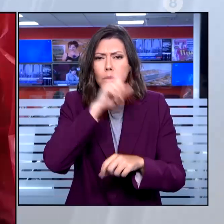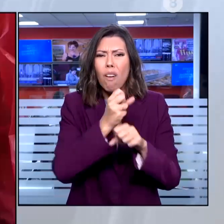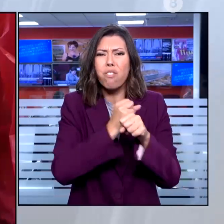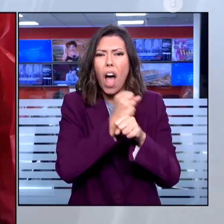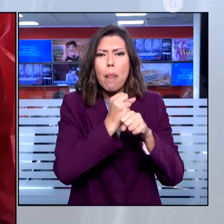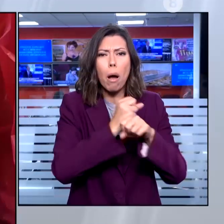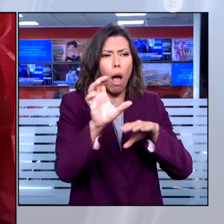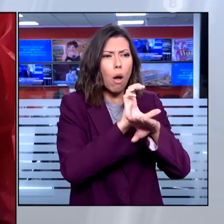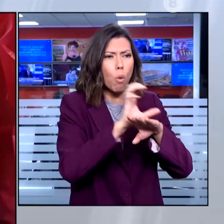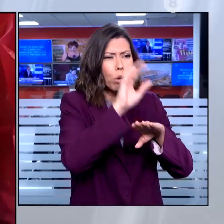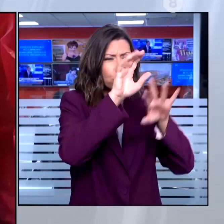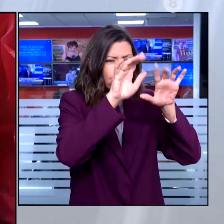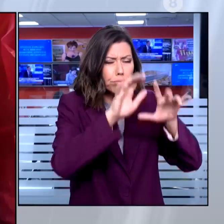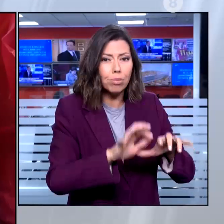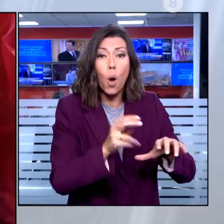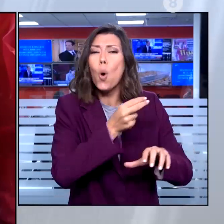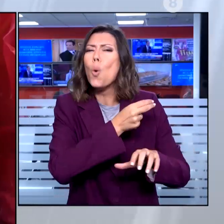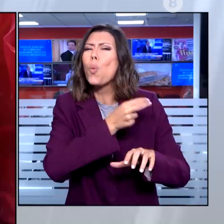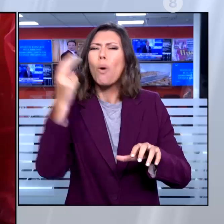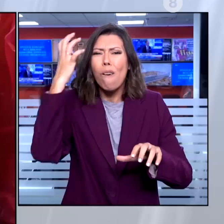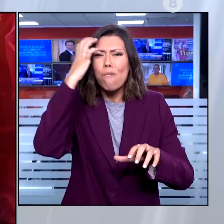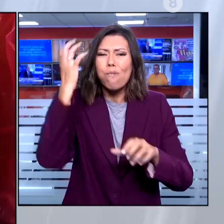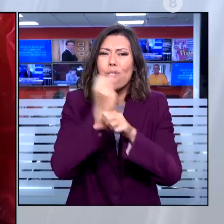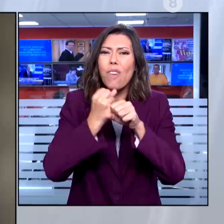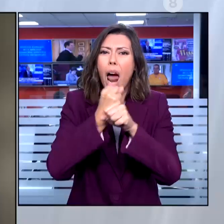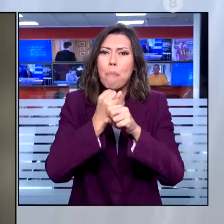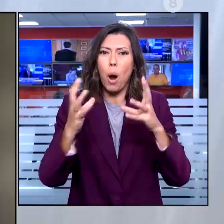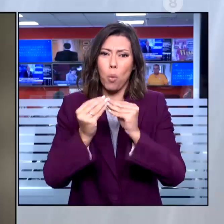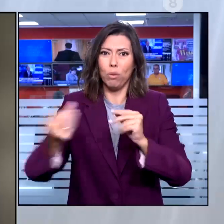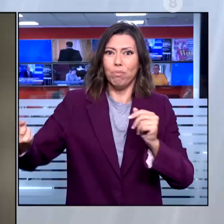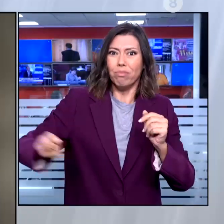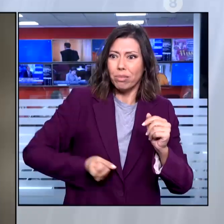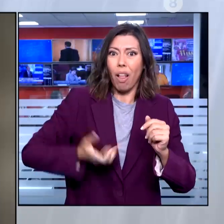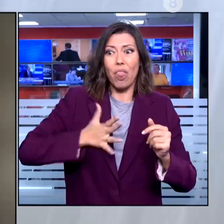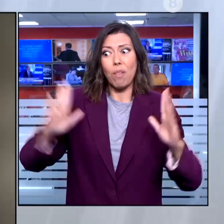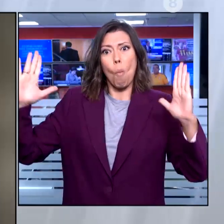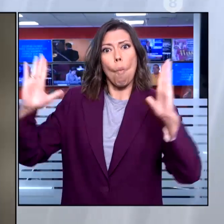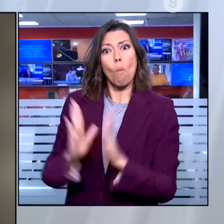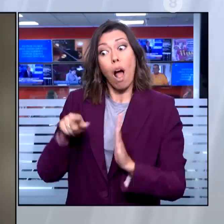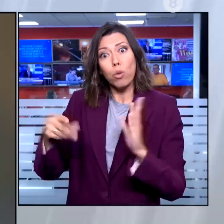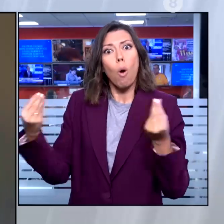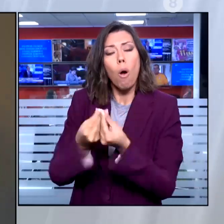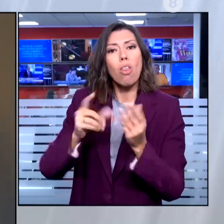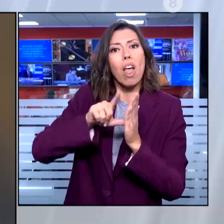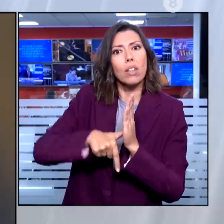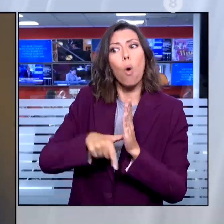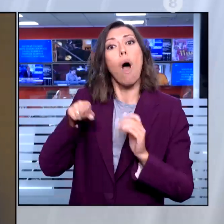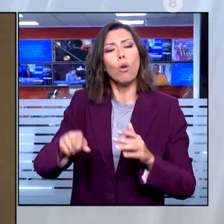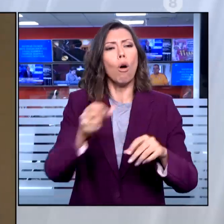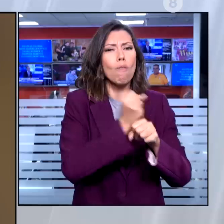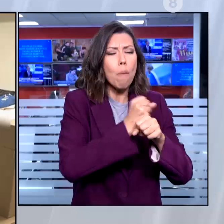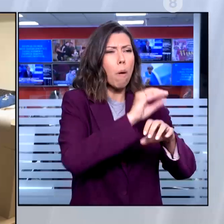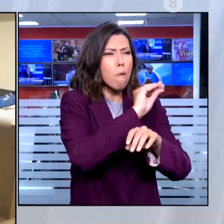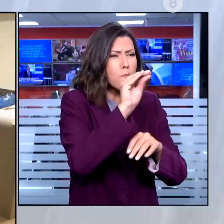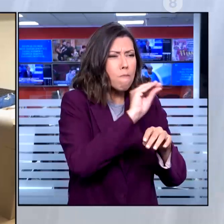πασίγνωστο σχέβασμα για διαβητικούς που χρησιμοποιείται κατά κόρον από όσους επιθυμούν να αδυνατήσουν. Πλήρωνε το ποσό της συμμετοχής του ασφαλισμένου και το εξήγαγε